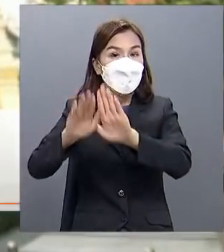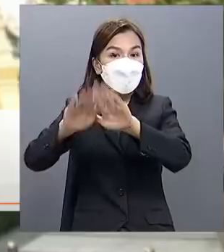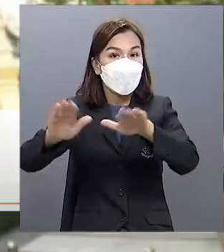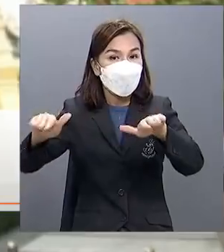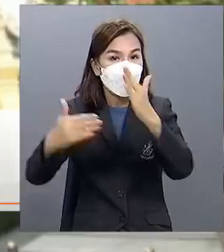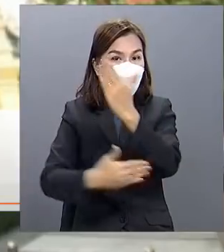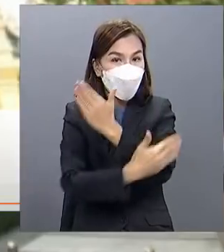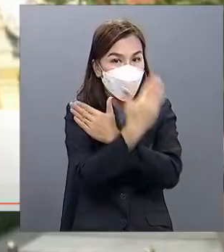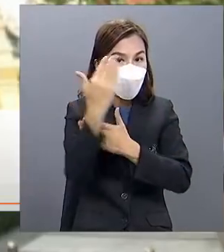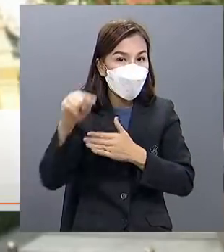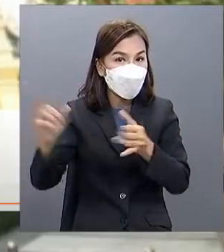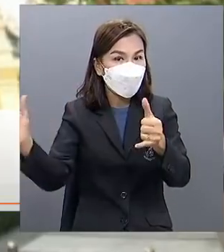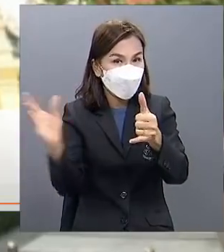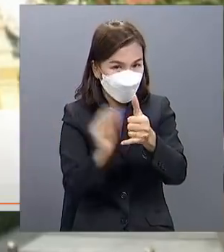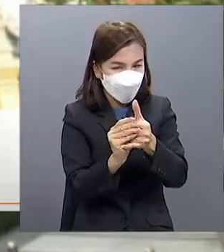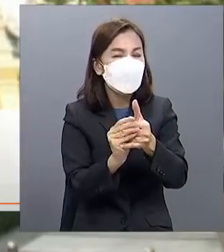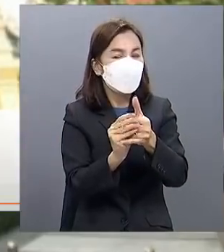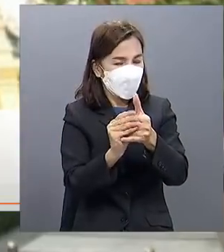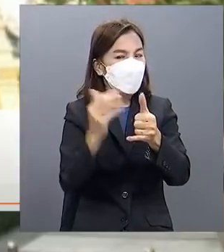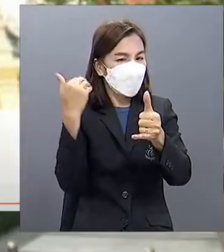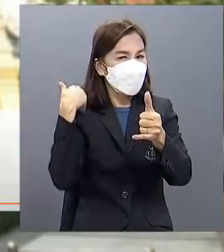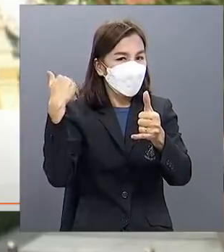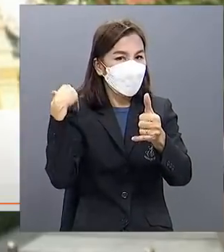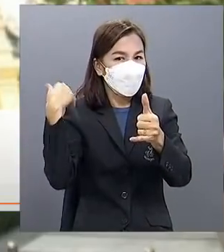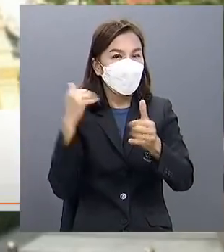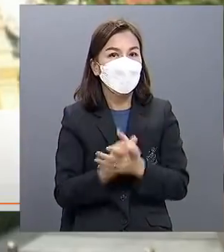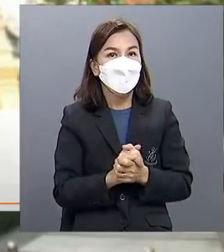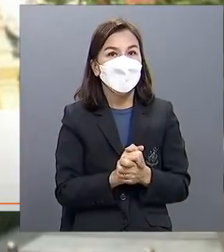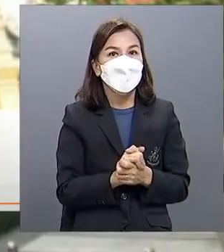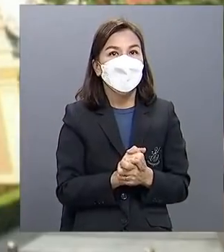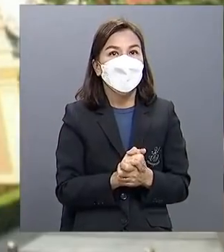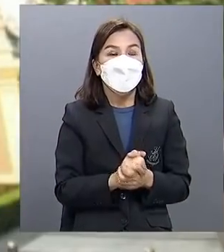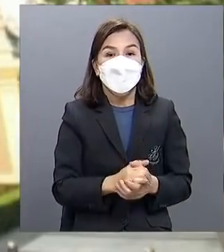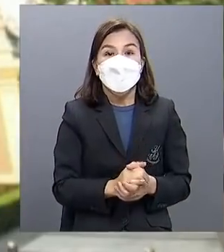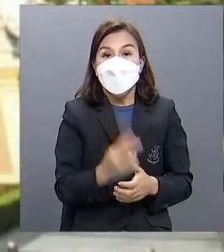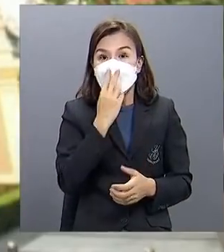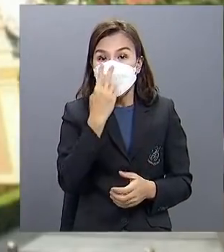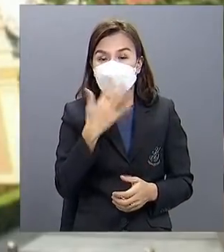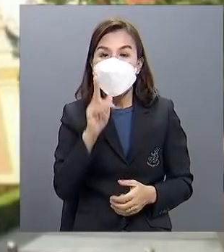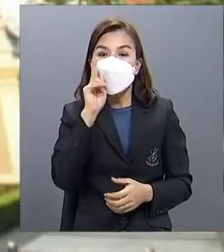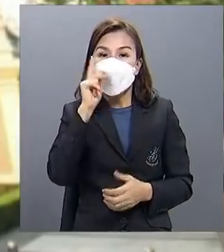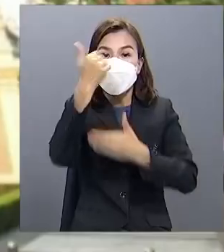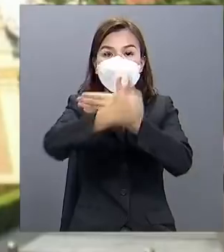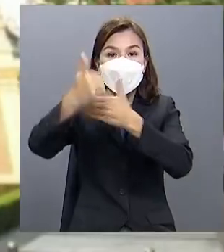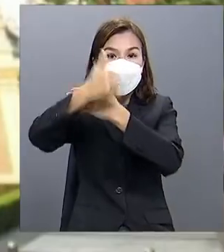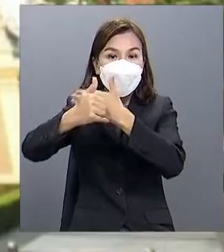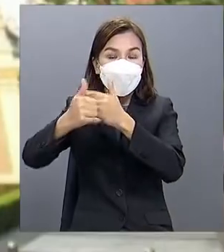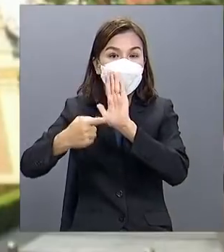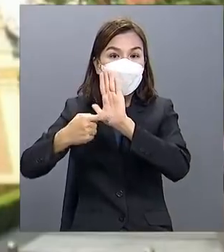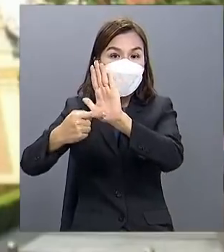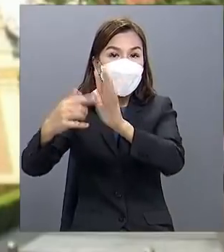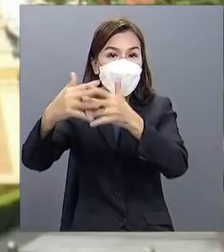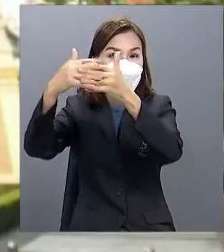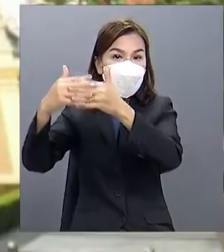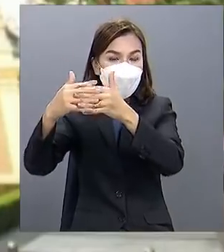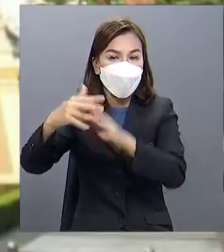จะมีความเสี่ยงกับการติดเชื้อด้วยนะครับต้องยอมรับว่าผมว่าถ้าเราดูจากข่าวต่างประเทศอย่างประเทศสหรัฐอเมริกาเนี่ยผู้ป่วยเด็กในโรง